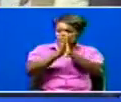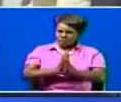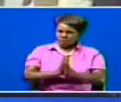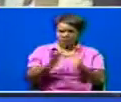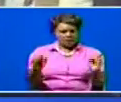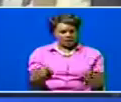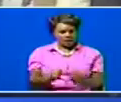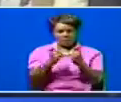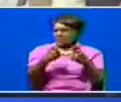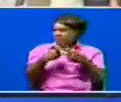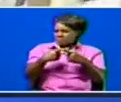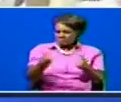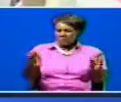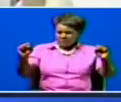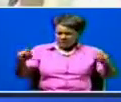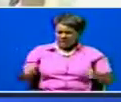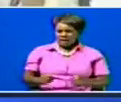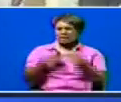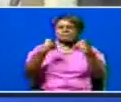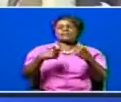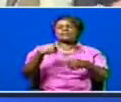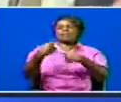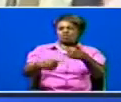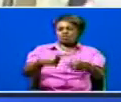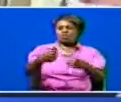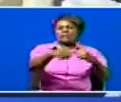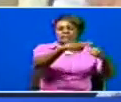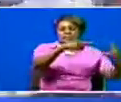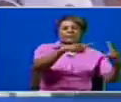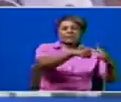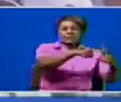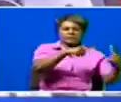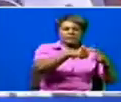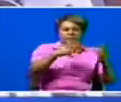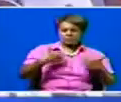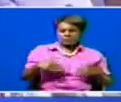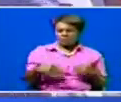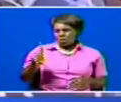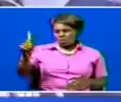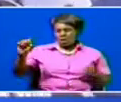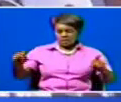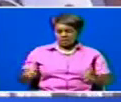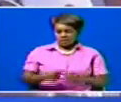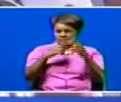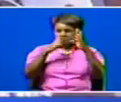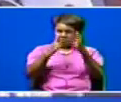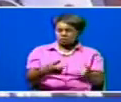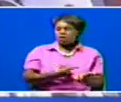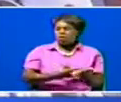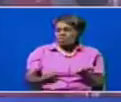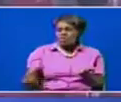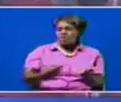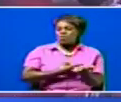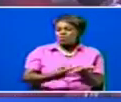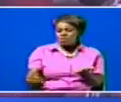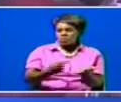zimefanywa, lakini zimwi la ajali linazidi kumeza wa Kenya kila uchao. Huku ajali moja ikiripotiwa kila wiki sehemu